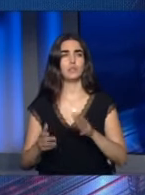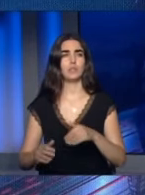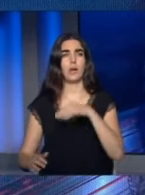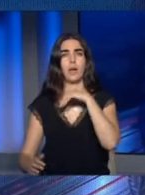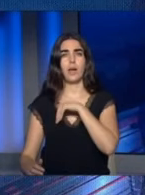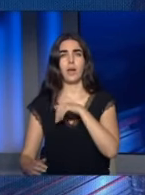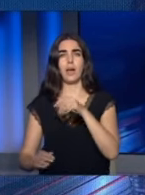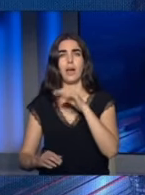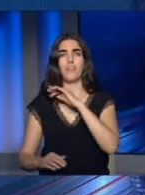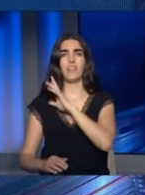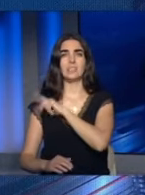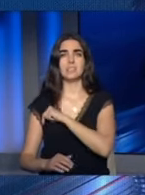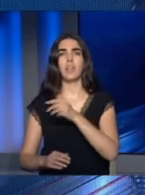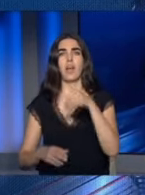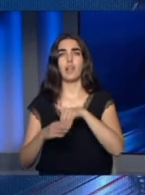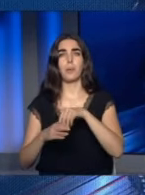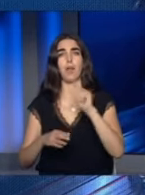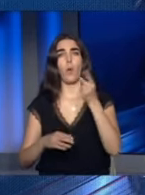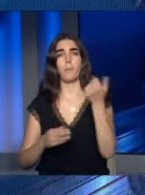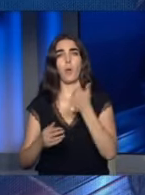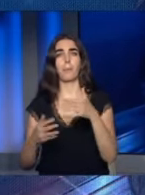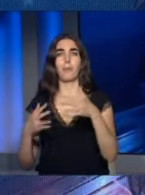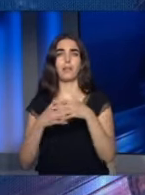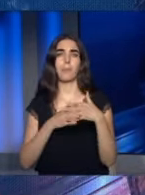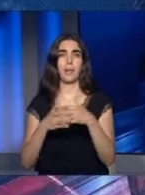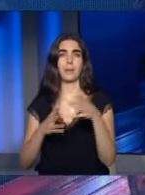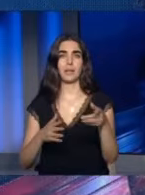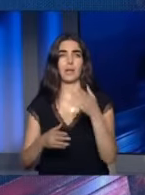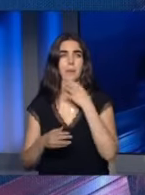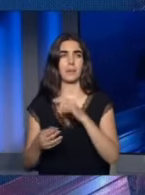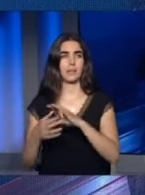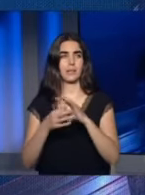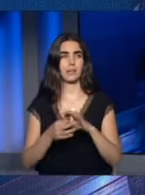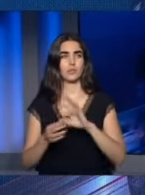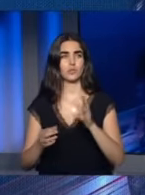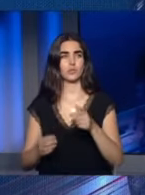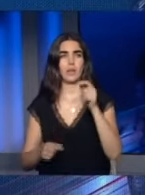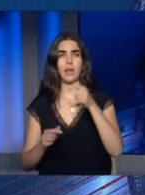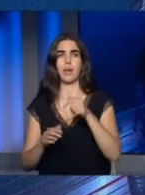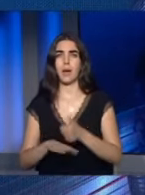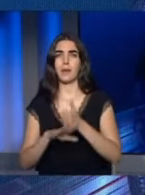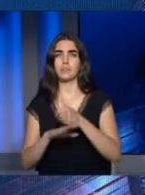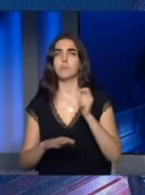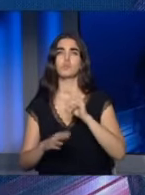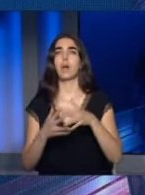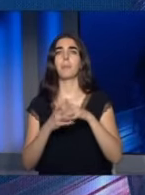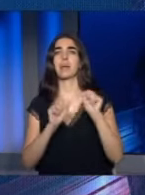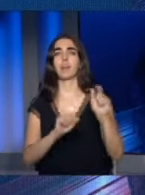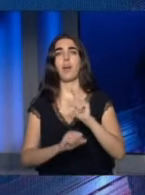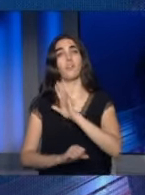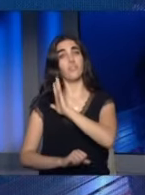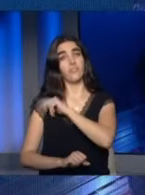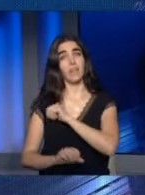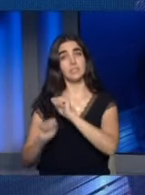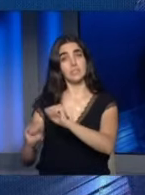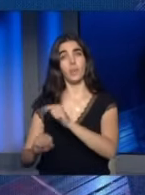لذلك يصح ان نقول ان فلسطين اصبحت الناخب الاول في الانتخابات الامريكيه الرئاسيه الاتيه وليس في امريكا